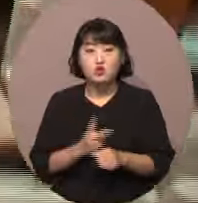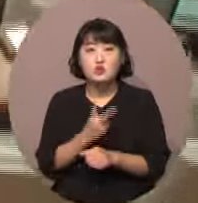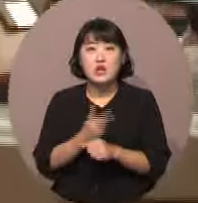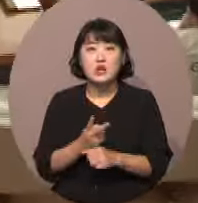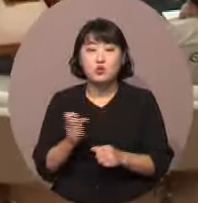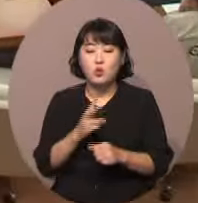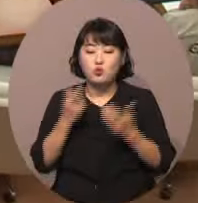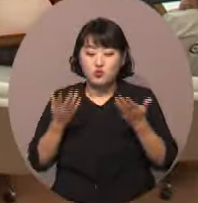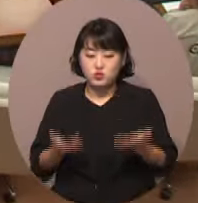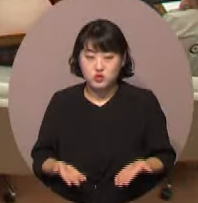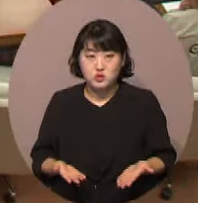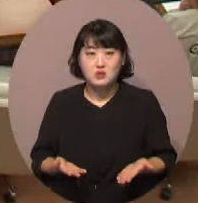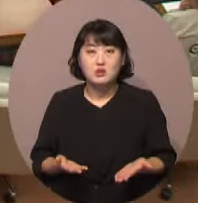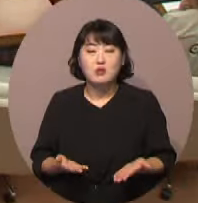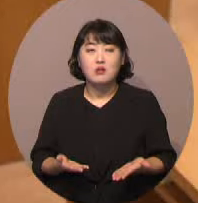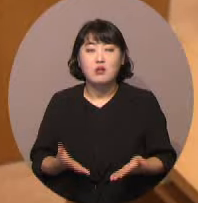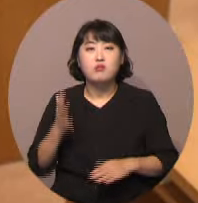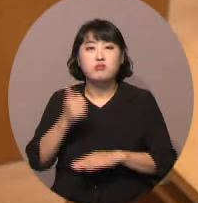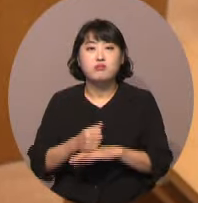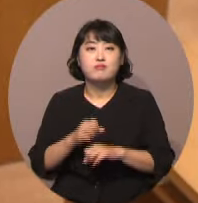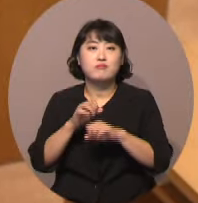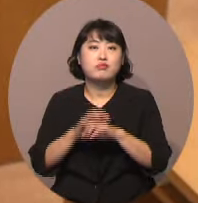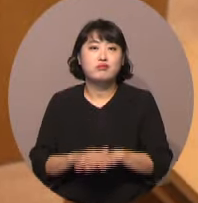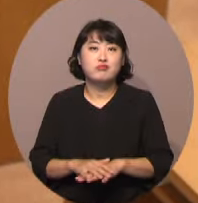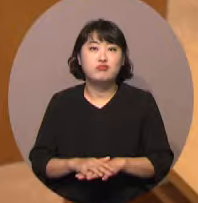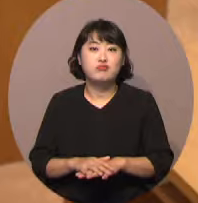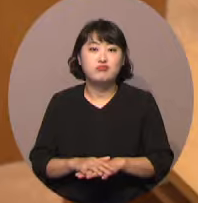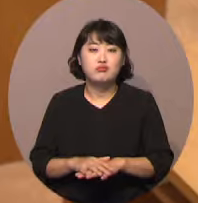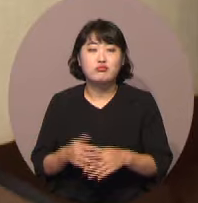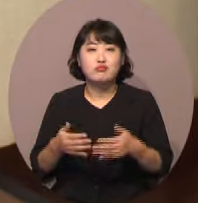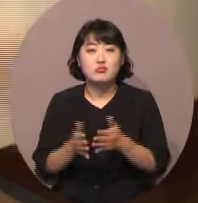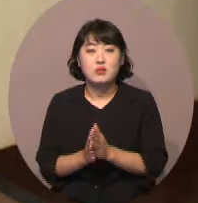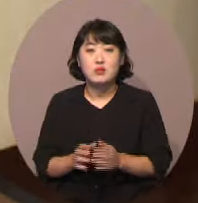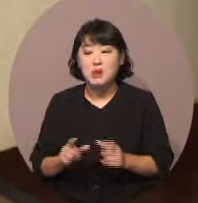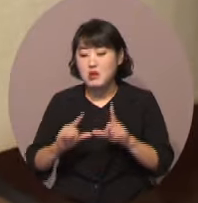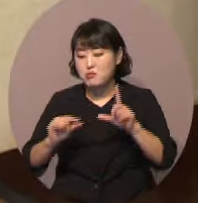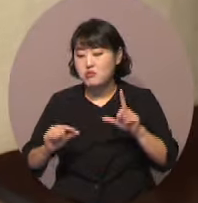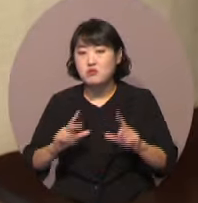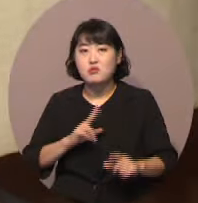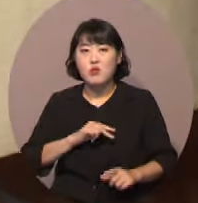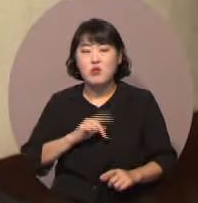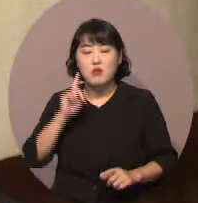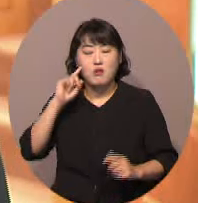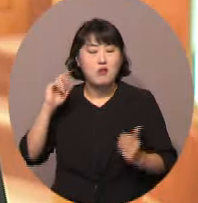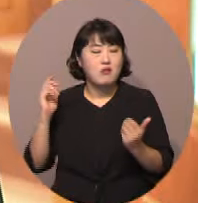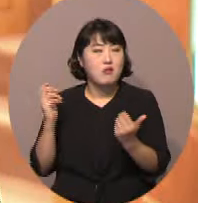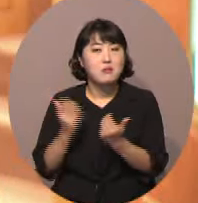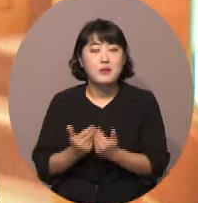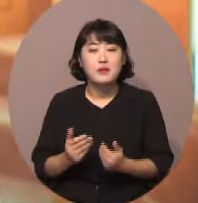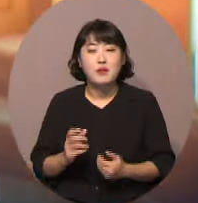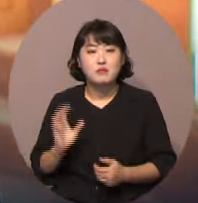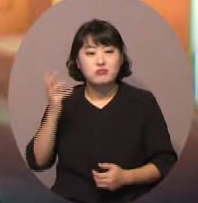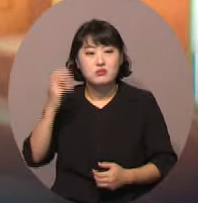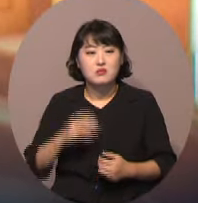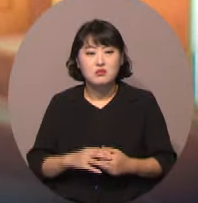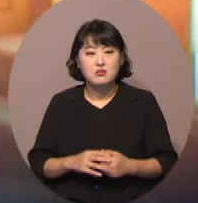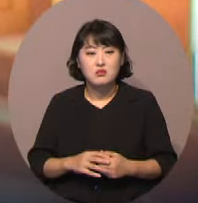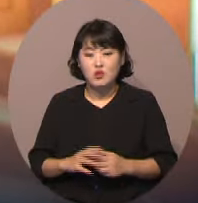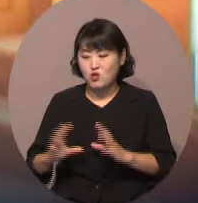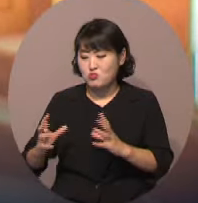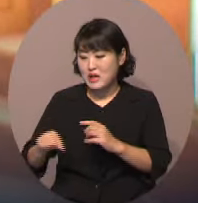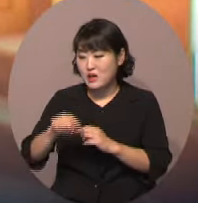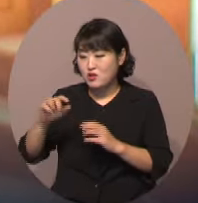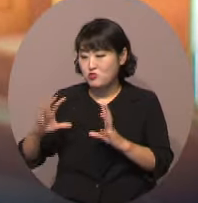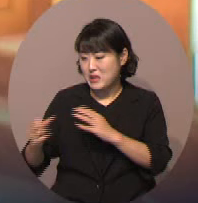정회됐다 결국 소득 없이 마무리됐고 일부 의원들은 강하게 반발했습니다 국민의 임 의원들의 자리싸움 할 때